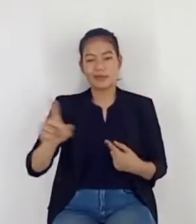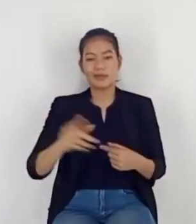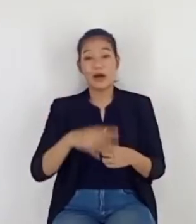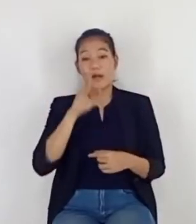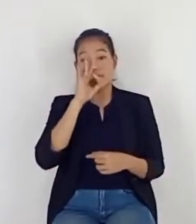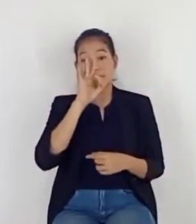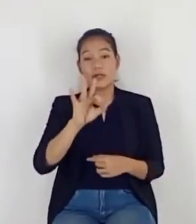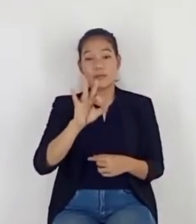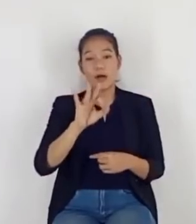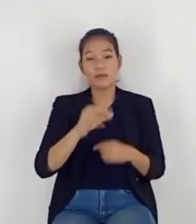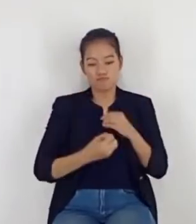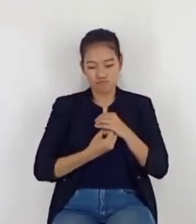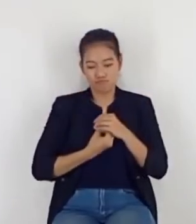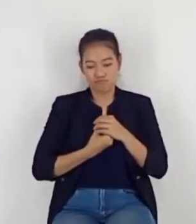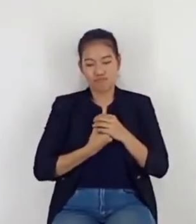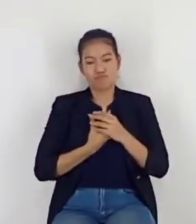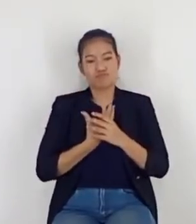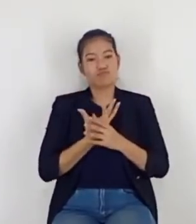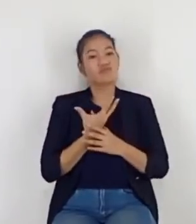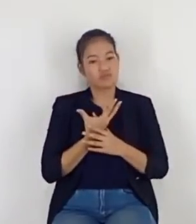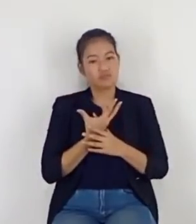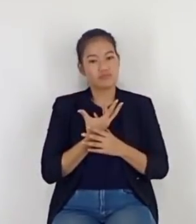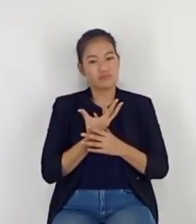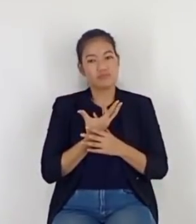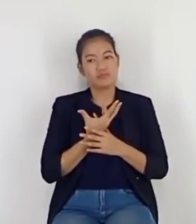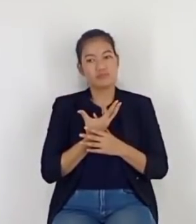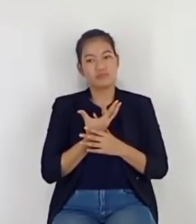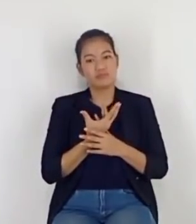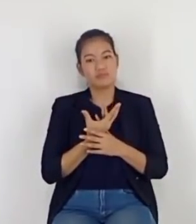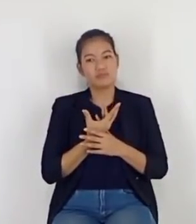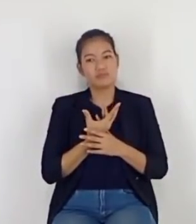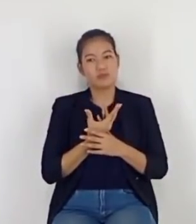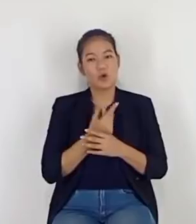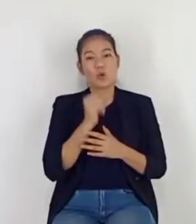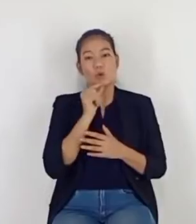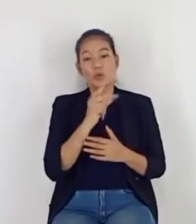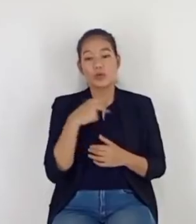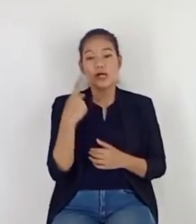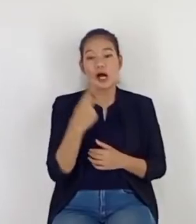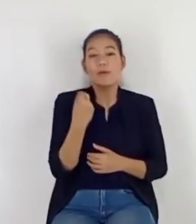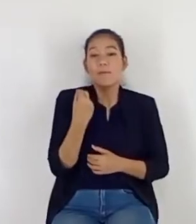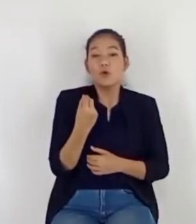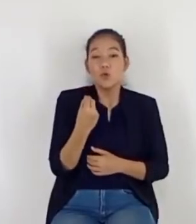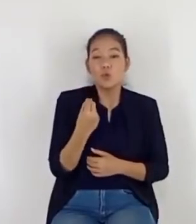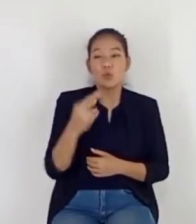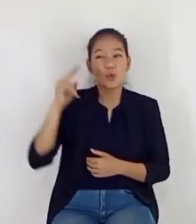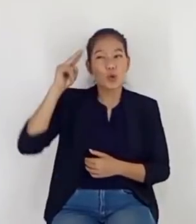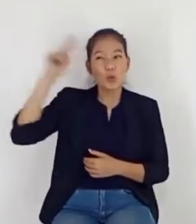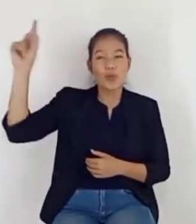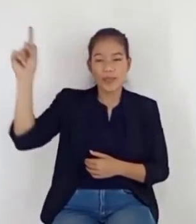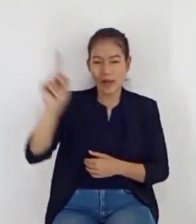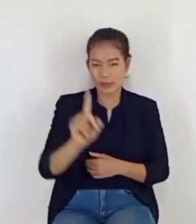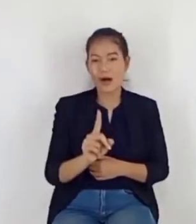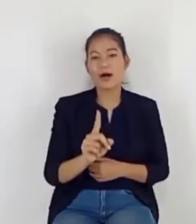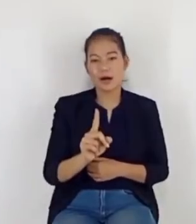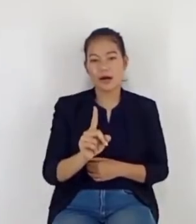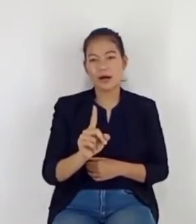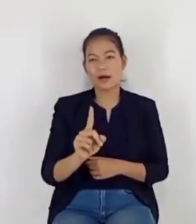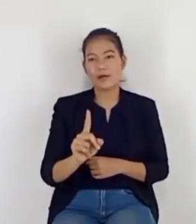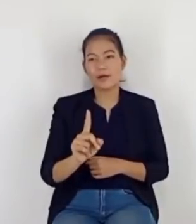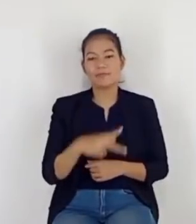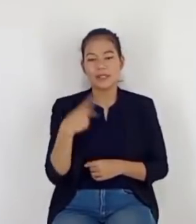firman-Mu bertumbuh, berbuah, khususnya dalam kami menanti kedatangan Yesus kembali. Dan